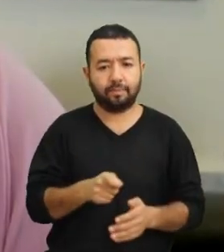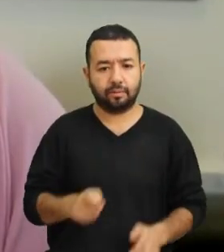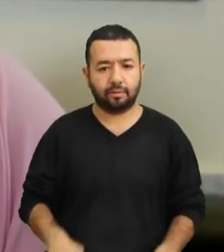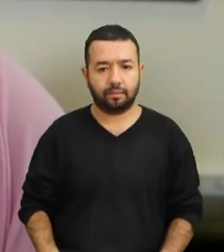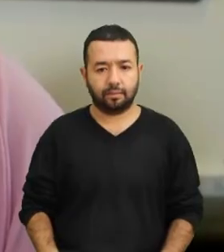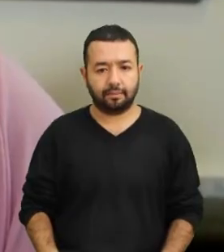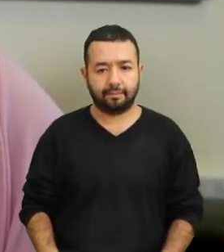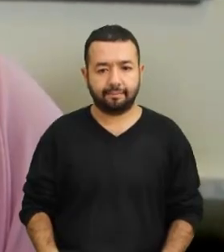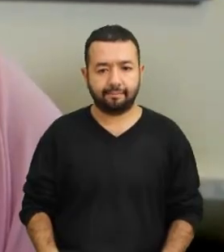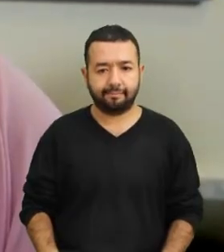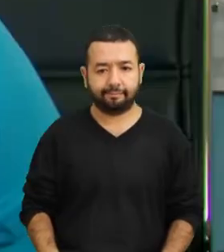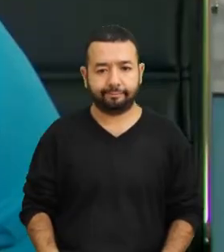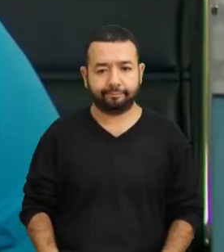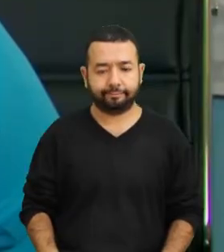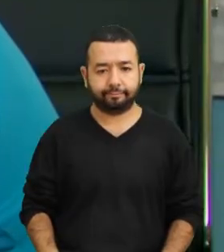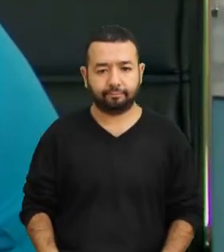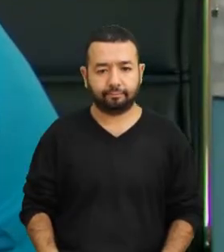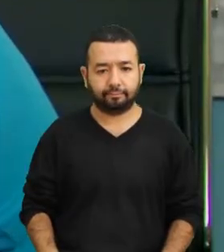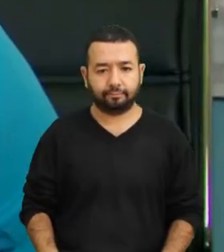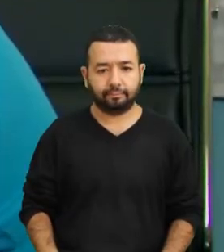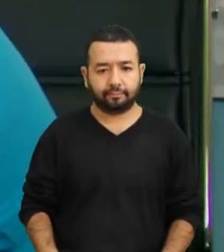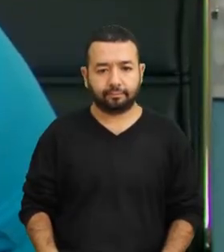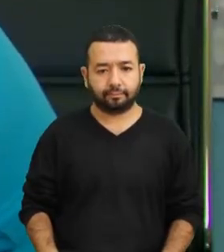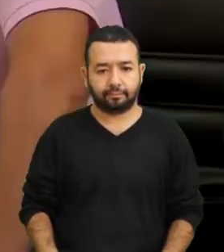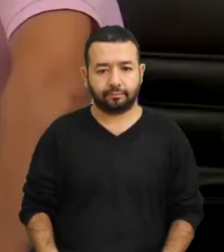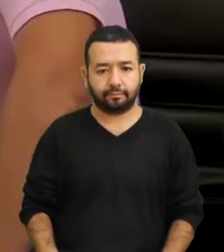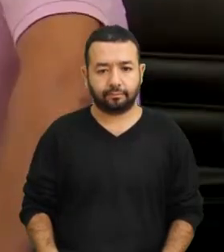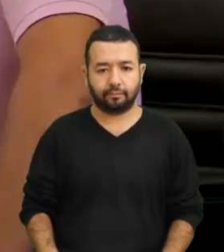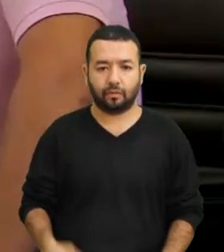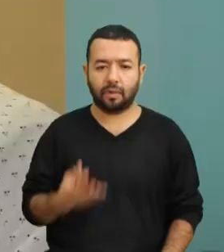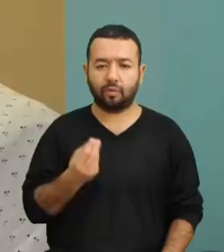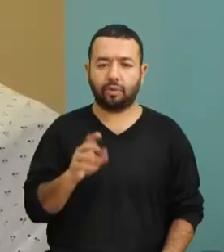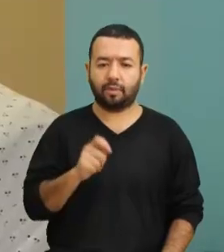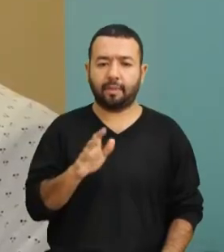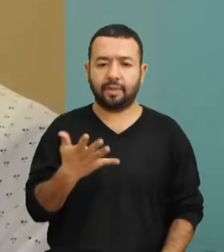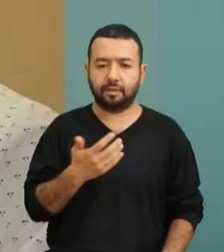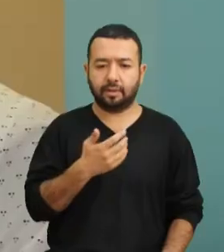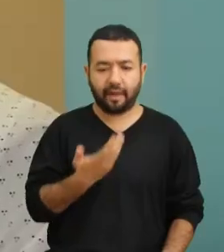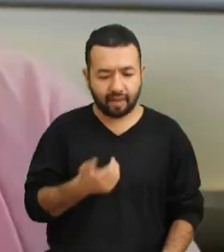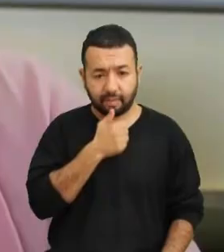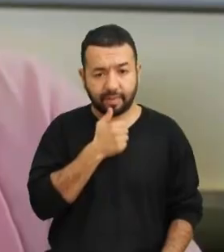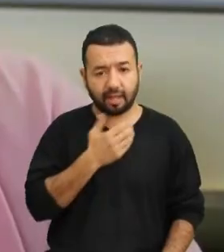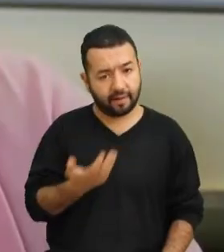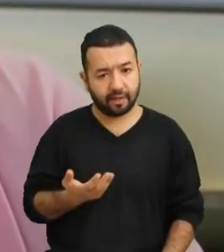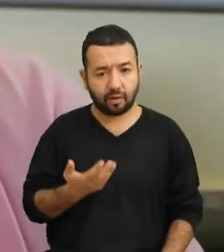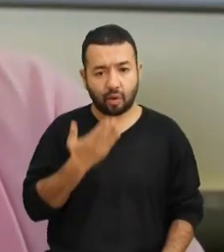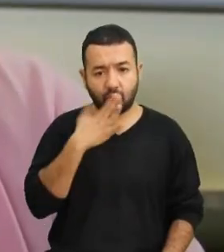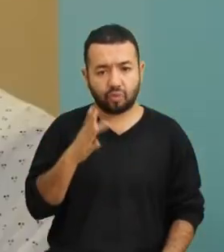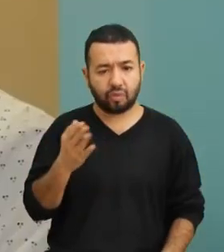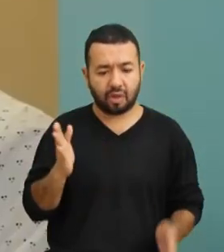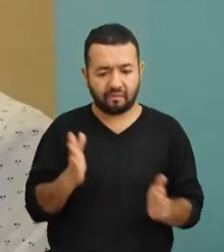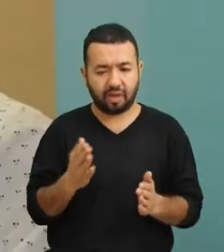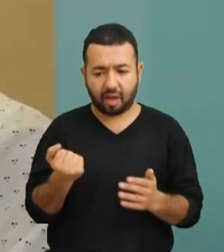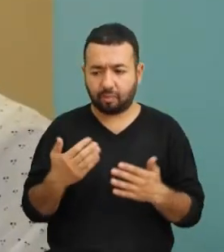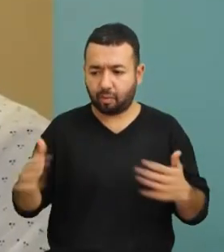Kemal başını çevirip şöyle bir Nurhan'a baktı. Nurhan perişan bir halde. Yok canım. Evet baba. Yoksa o küçücük